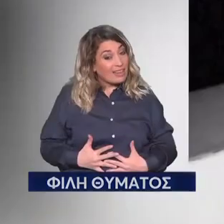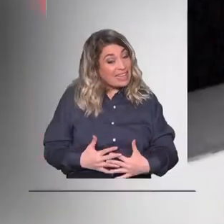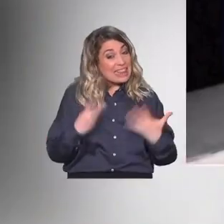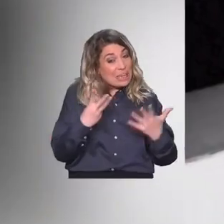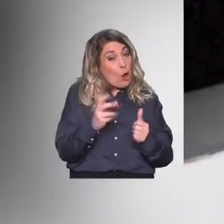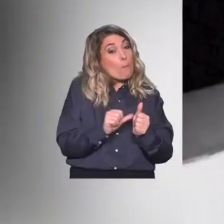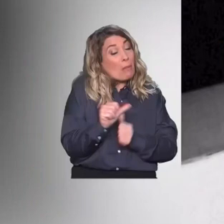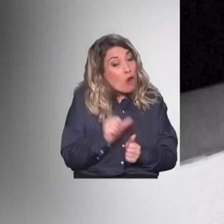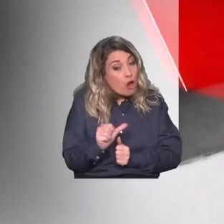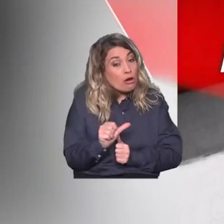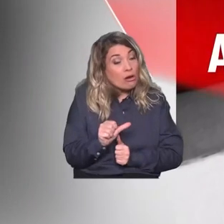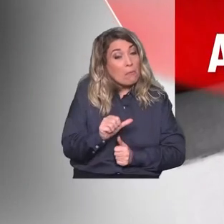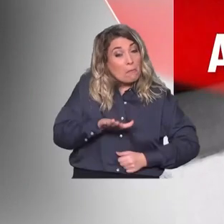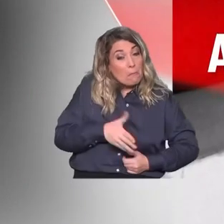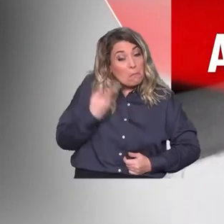μήνα.